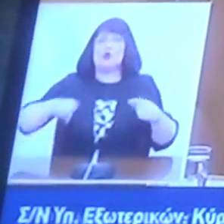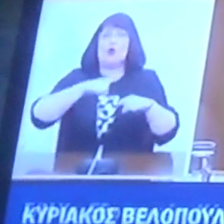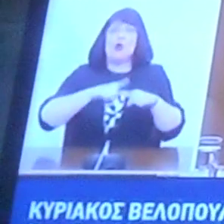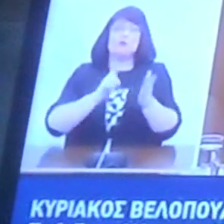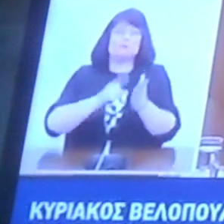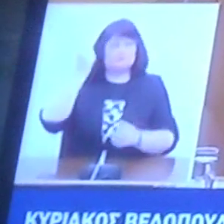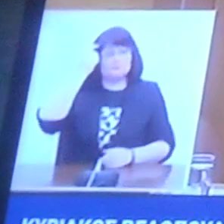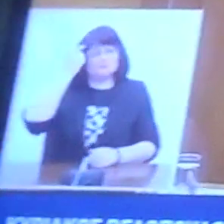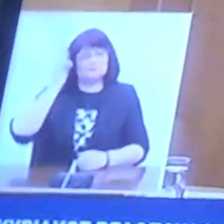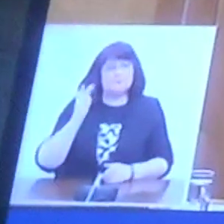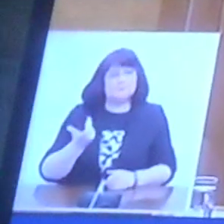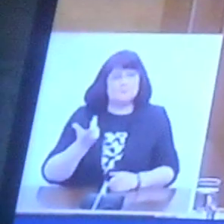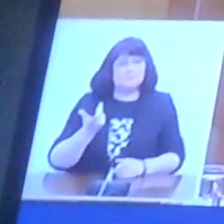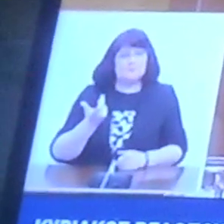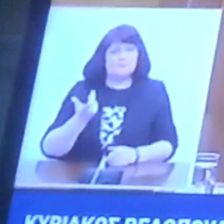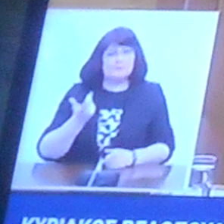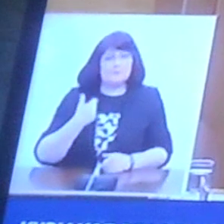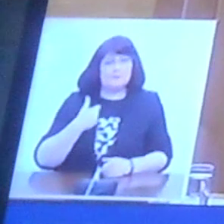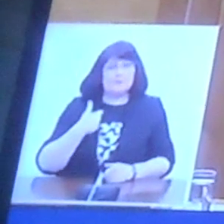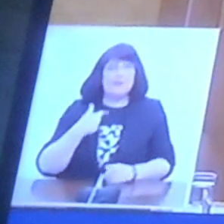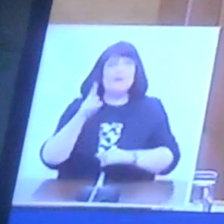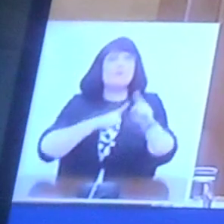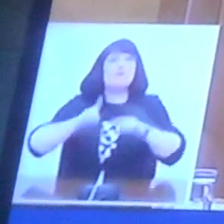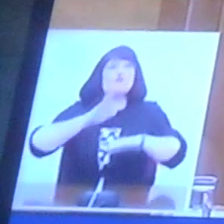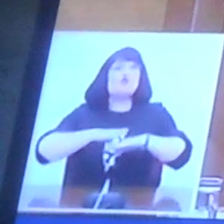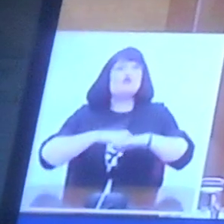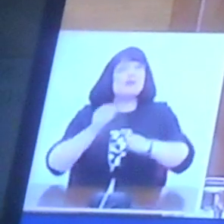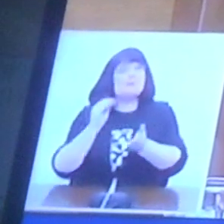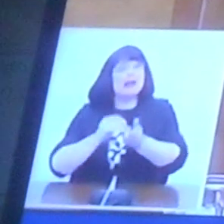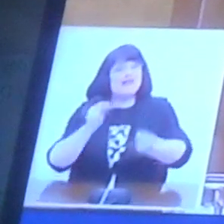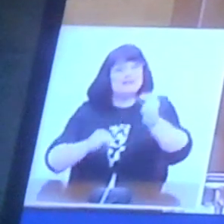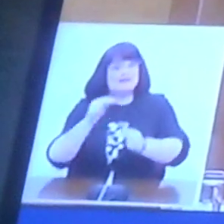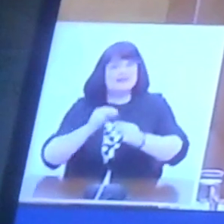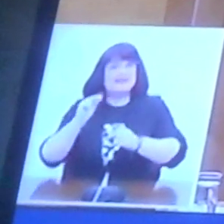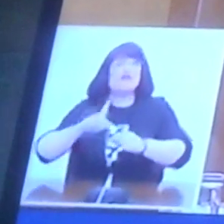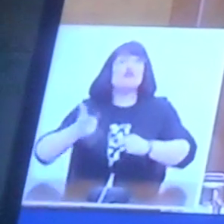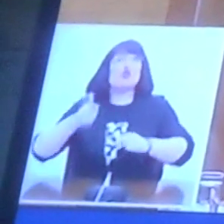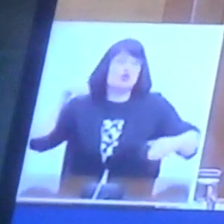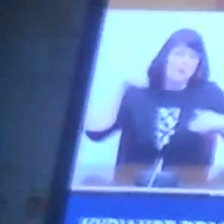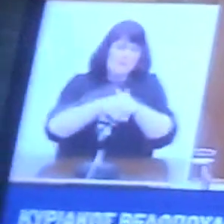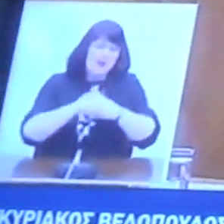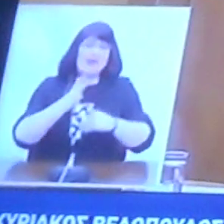καταλάβει. Αυτούς που τον οδήγησαν στην πτώχεια θα ξαναψηφίσει ή αυτούς που μπορούν να κάνουν τη χώρα